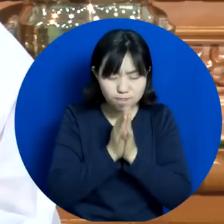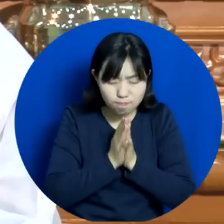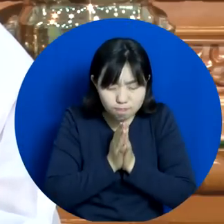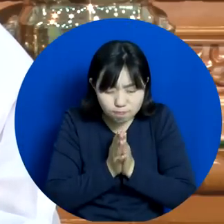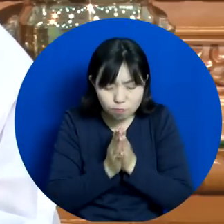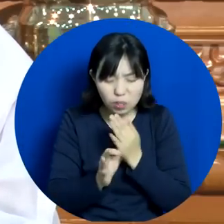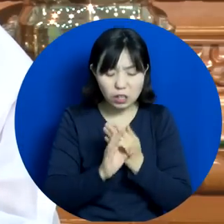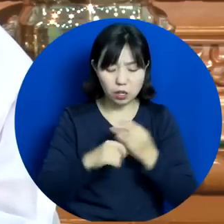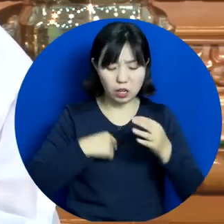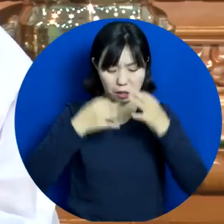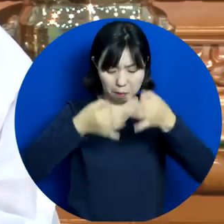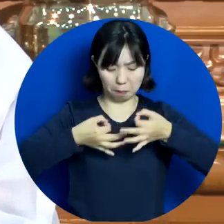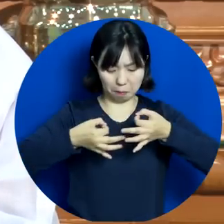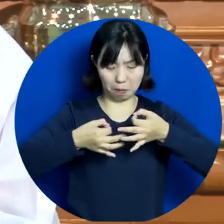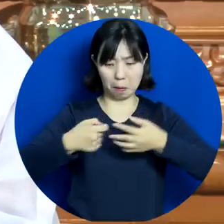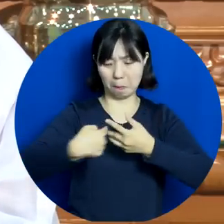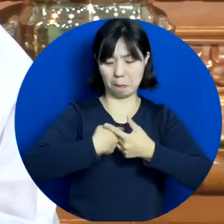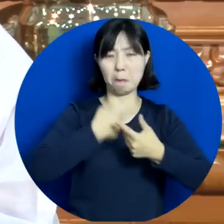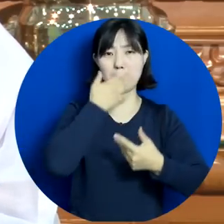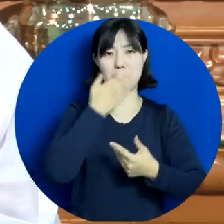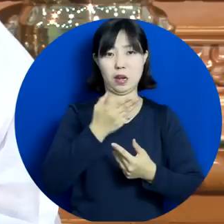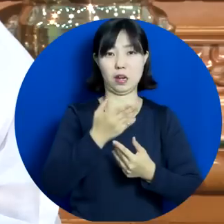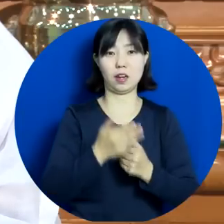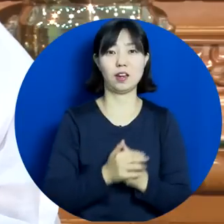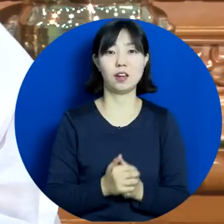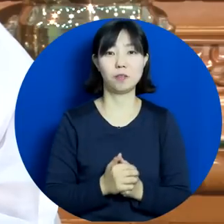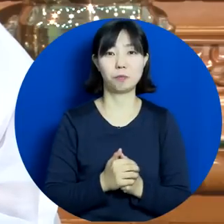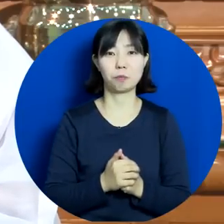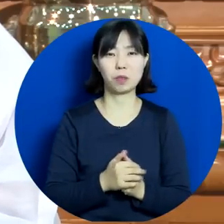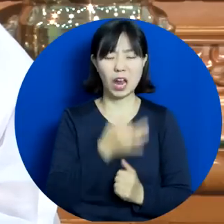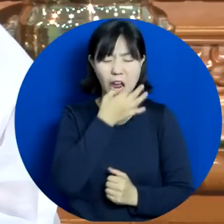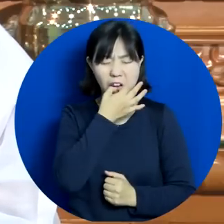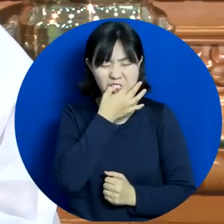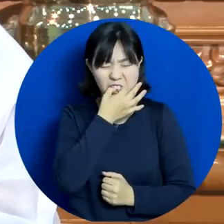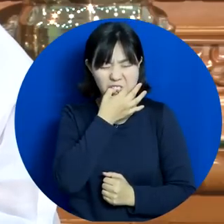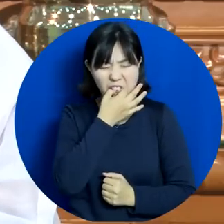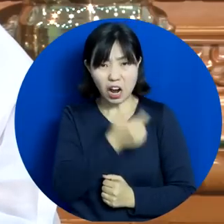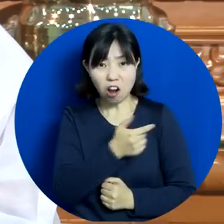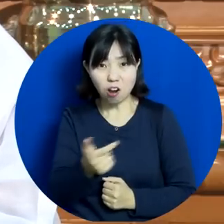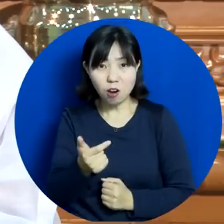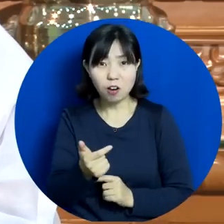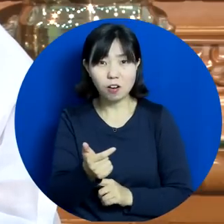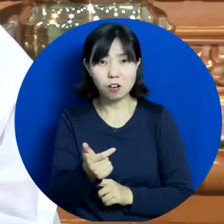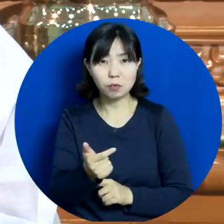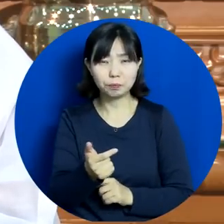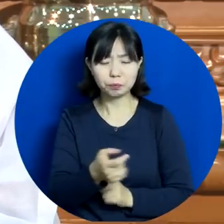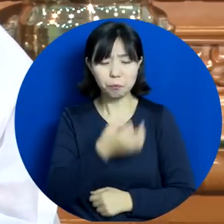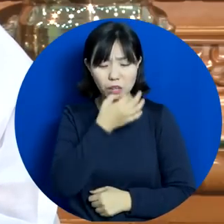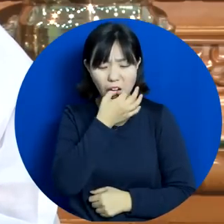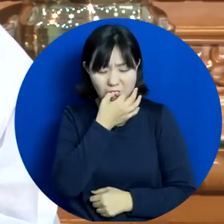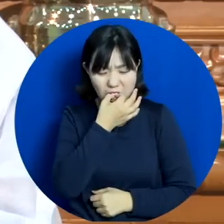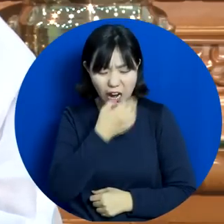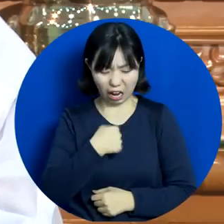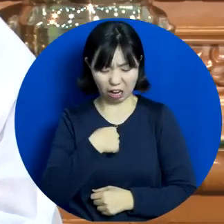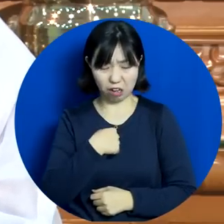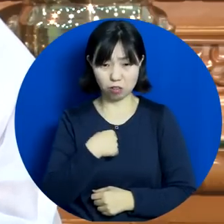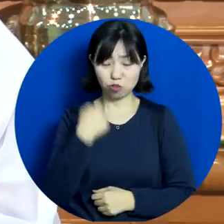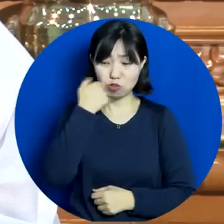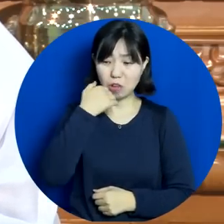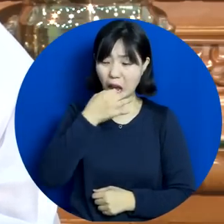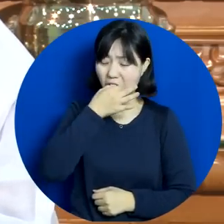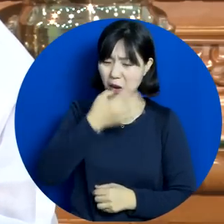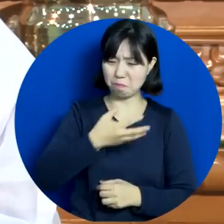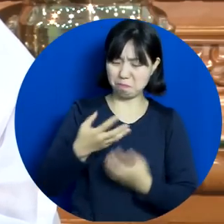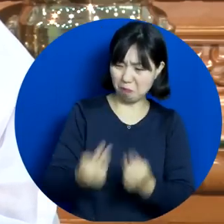지꼬라지를 좀 안다 이렇게 말할 수 있어요. 욕심 많은 사람은 네 욕심 많다 이러면 내가 왜 욕심